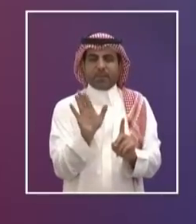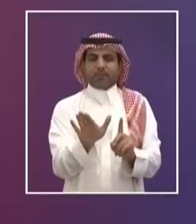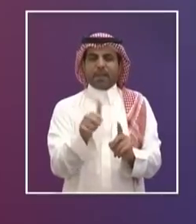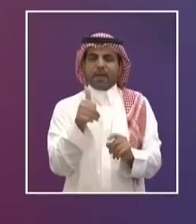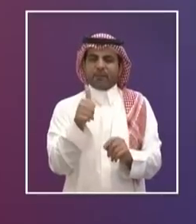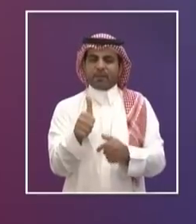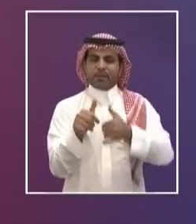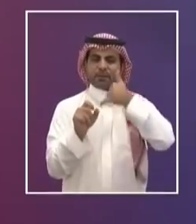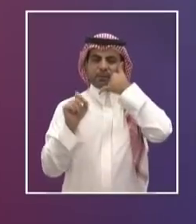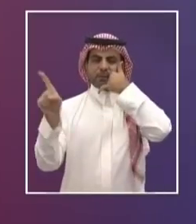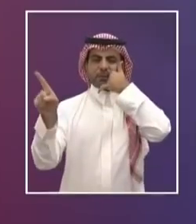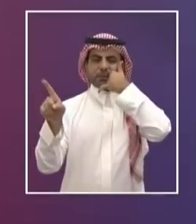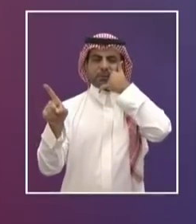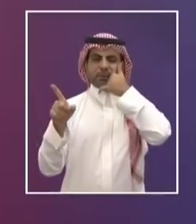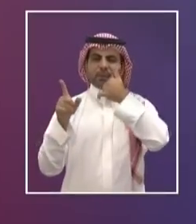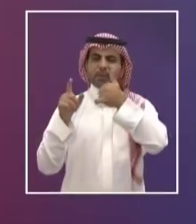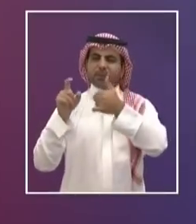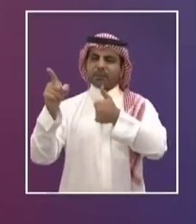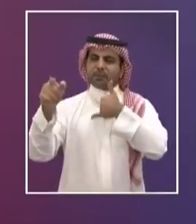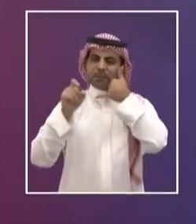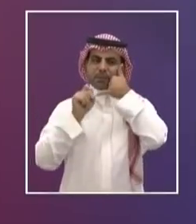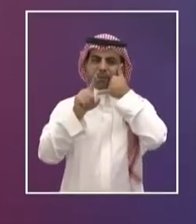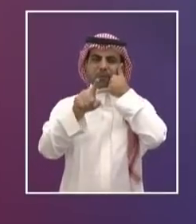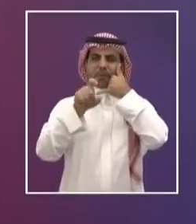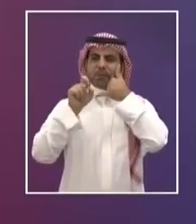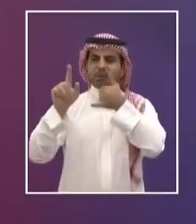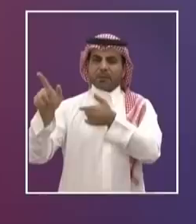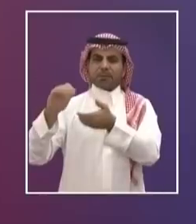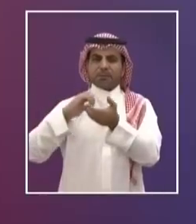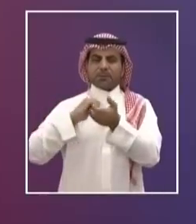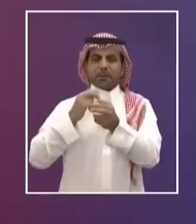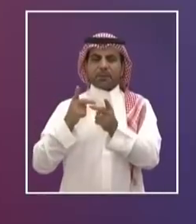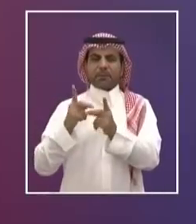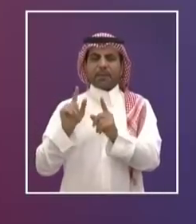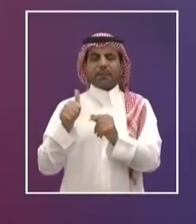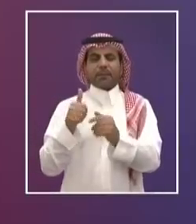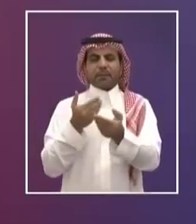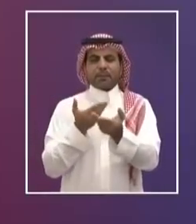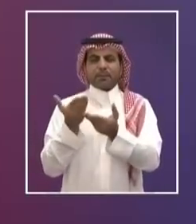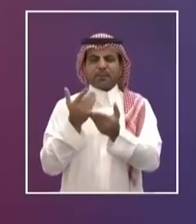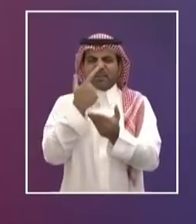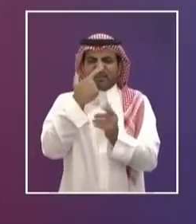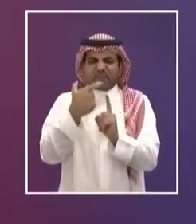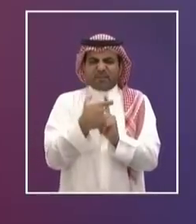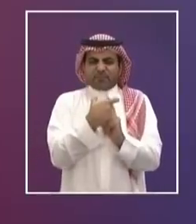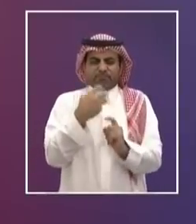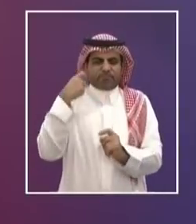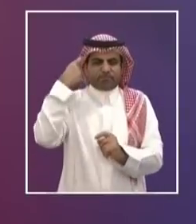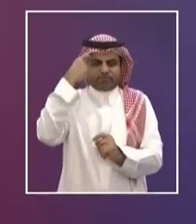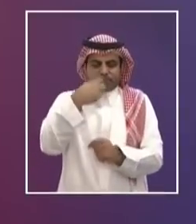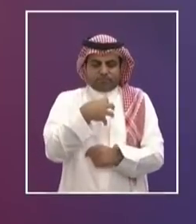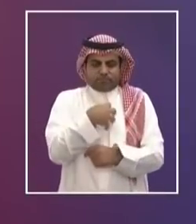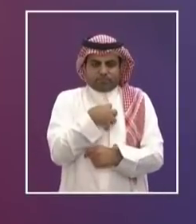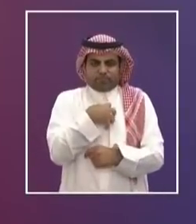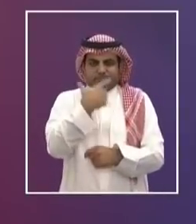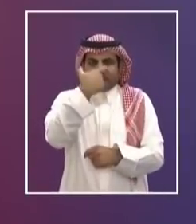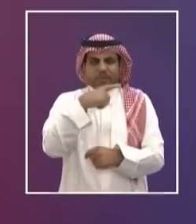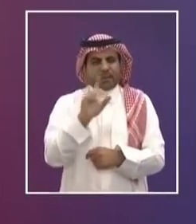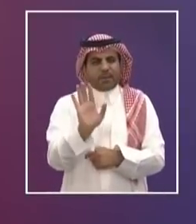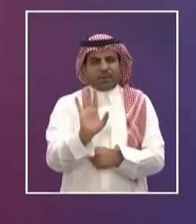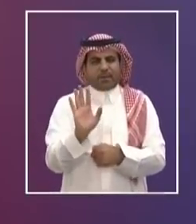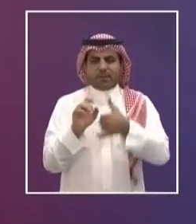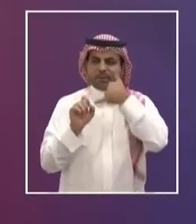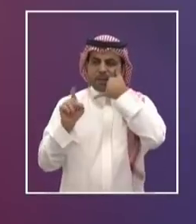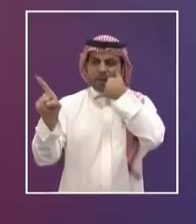مع الآخرين وأن يبتعد عن الانعزال الكلي. نطلب منه الحجر